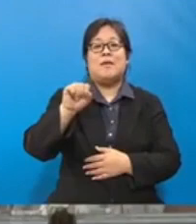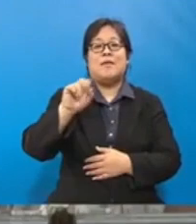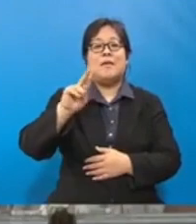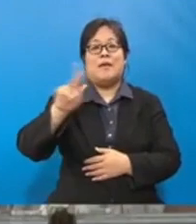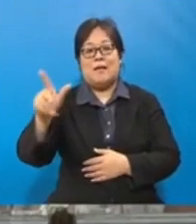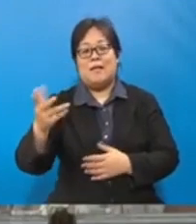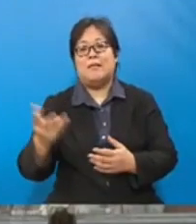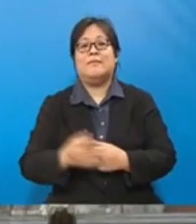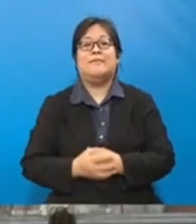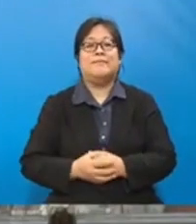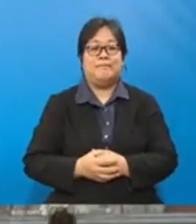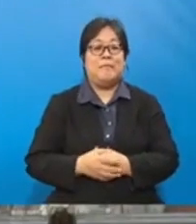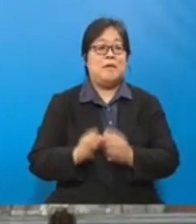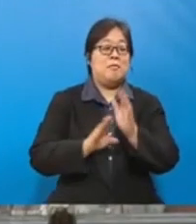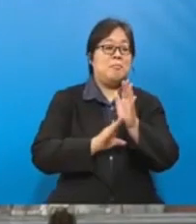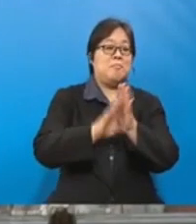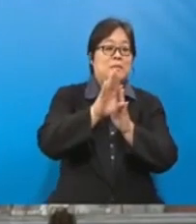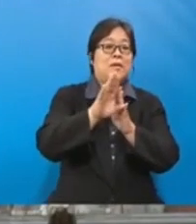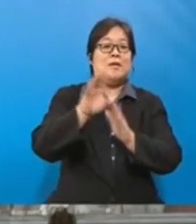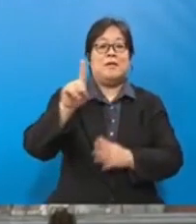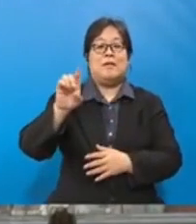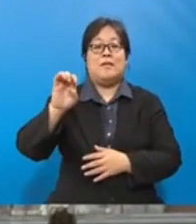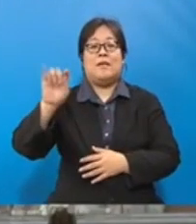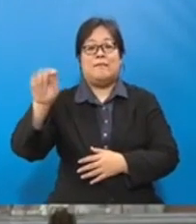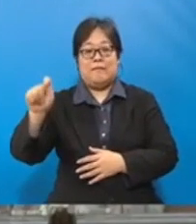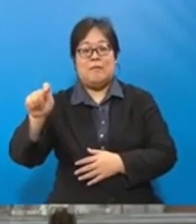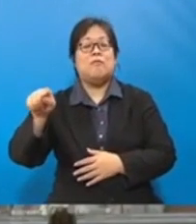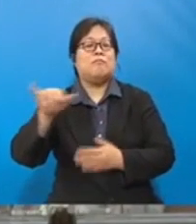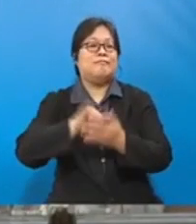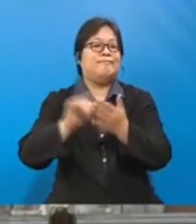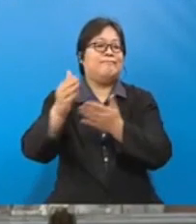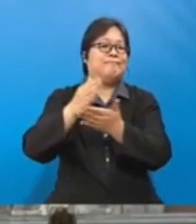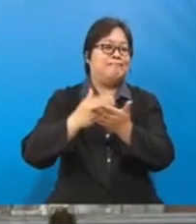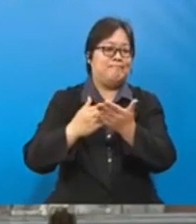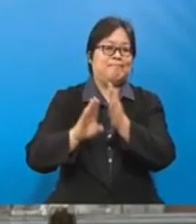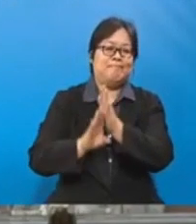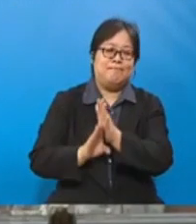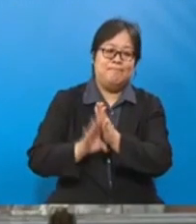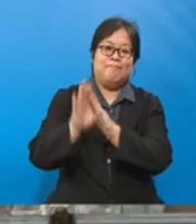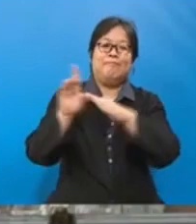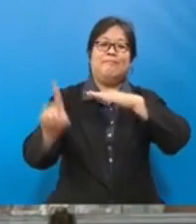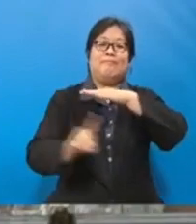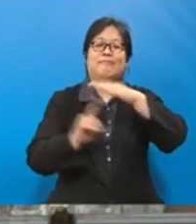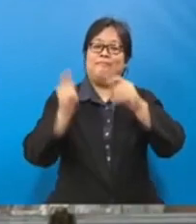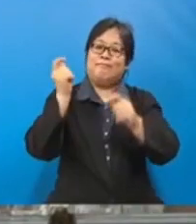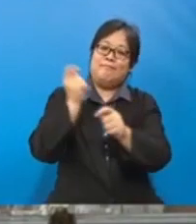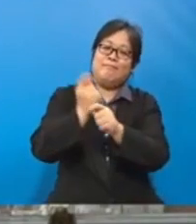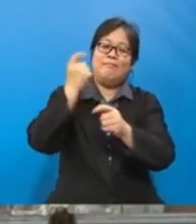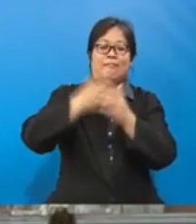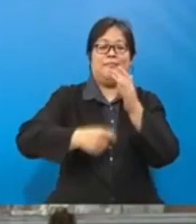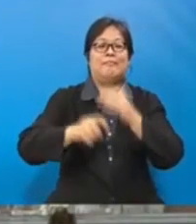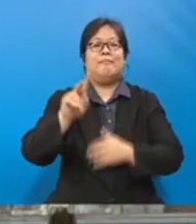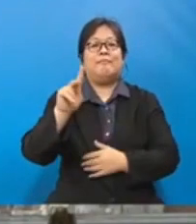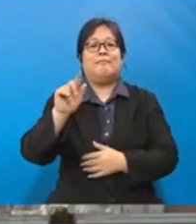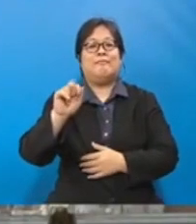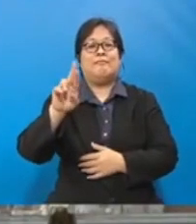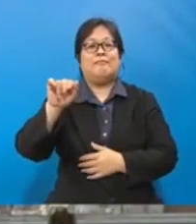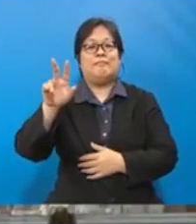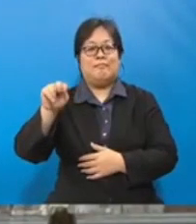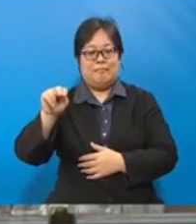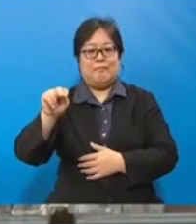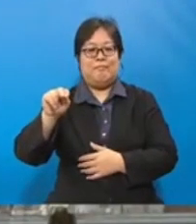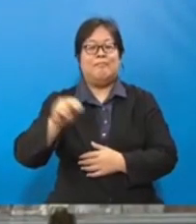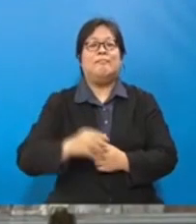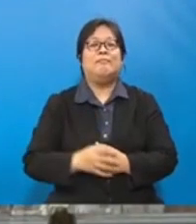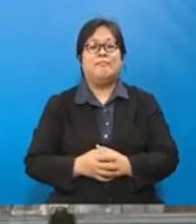research pembangunan desa merupakan mag sebahagian daripada pembangunan dasar penetapan harga kabel atau dengan